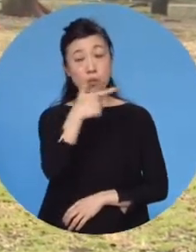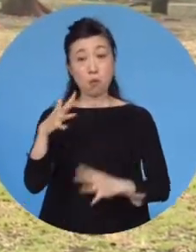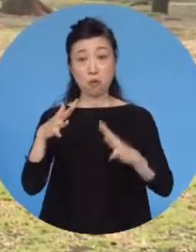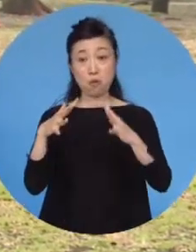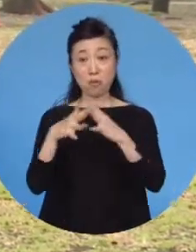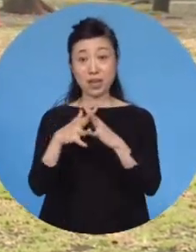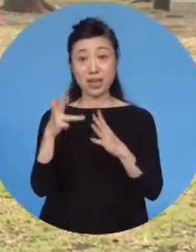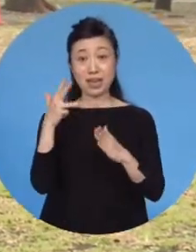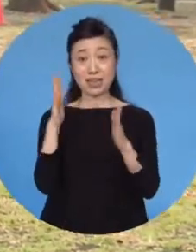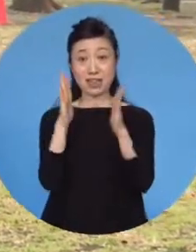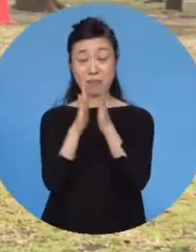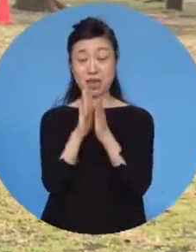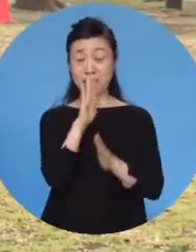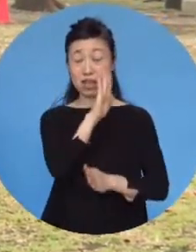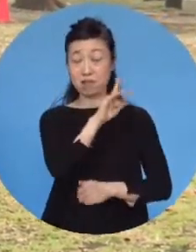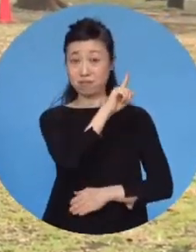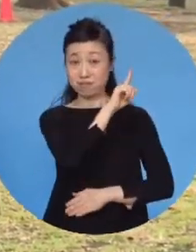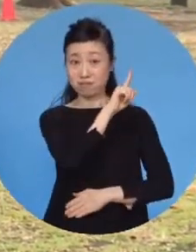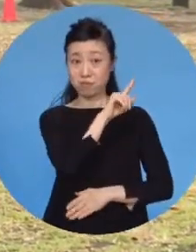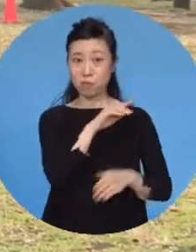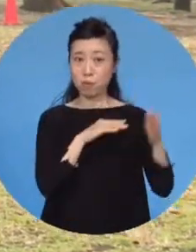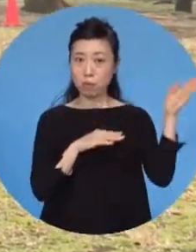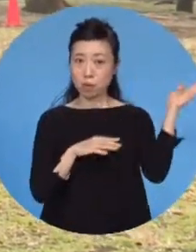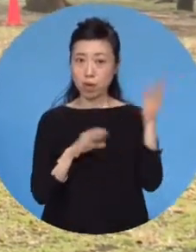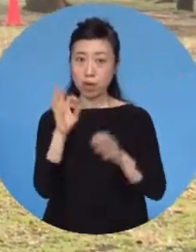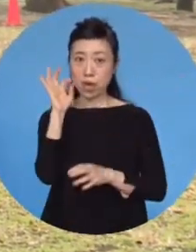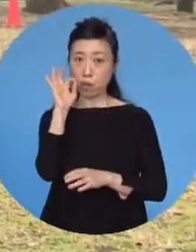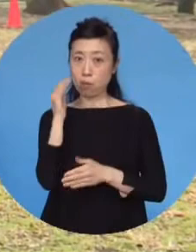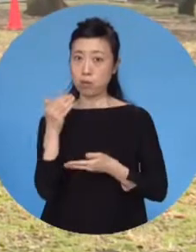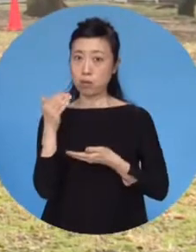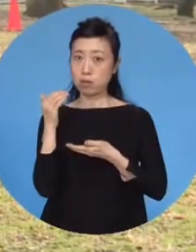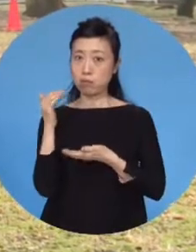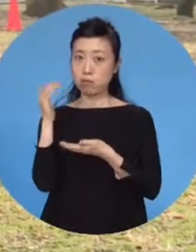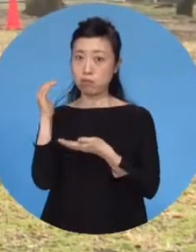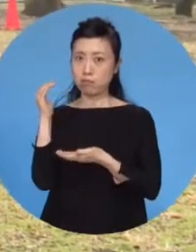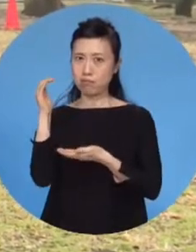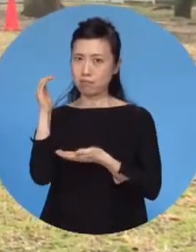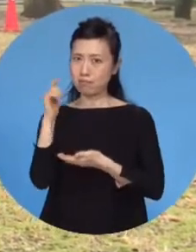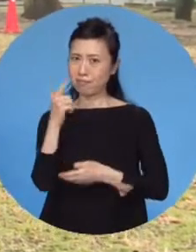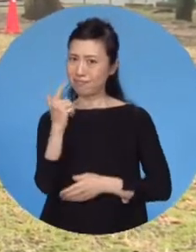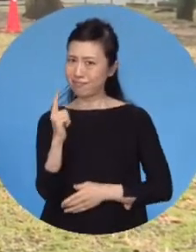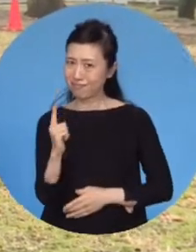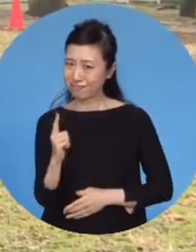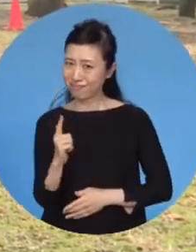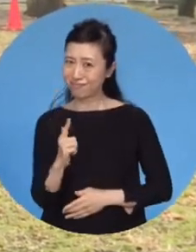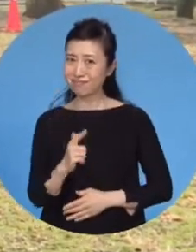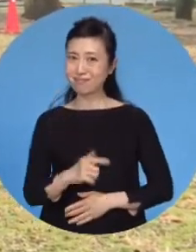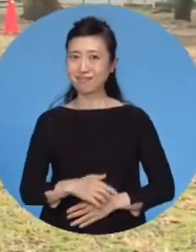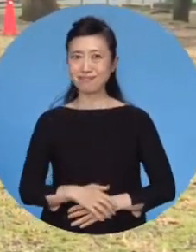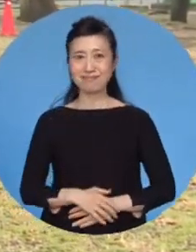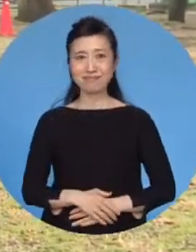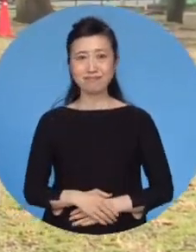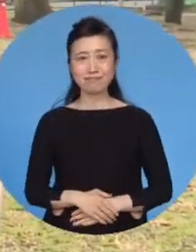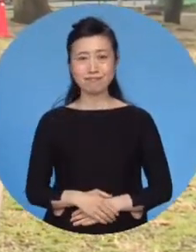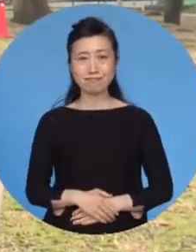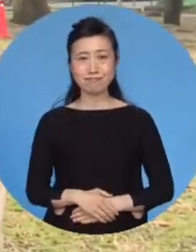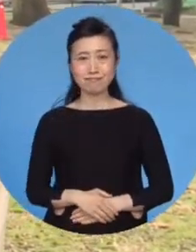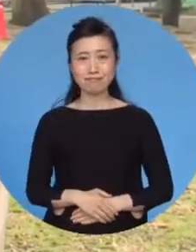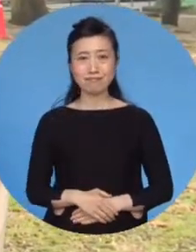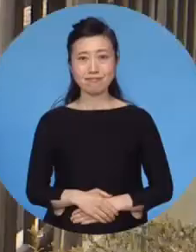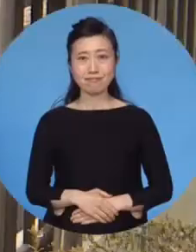宮八幡様にの裏の手の方で、そこあそこからお米かなんか運んだのかなと思